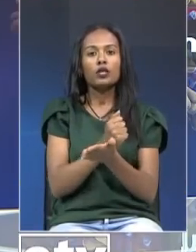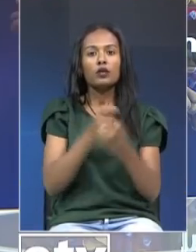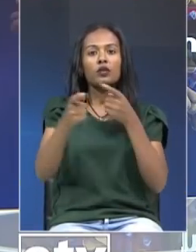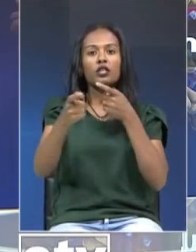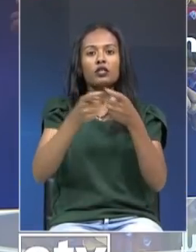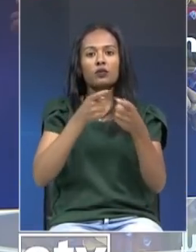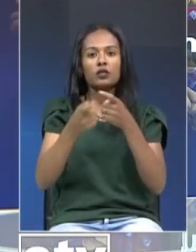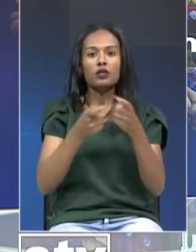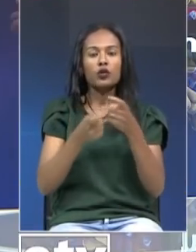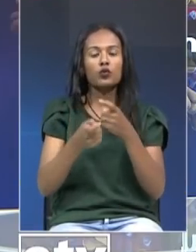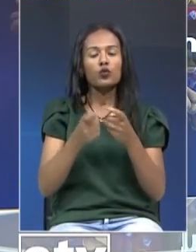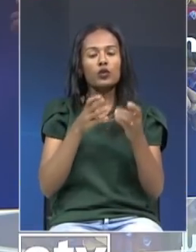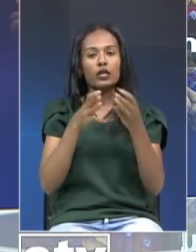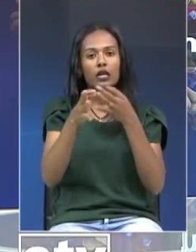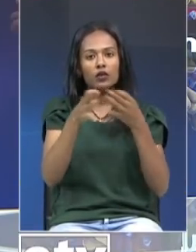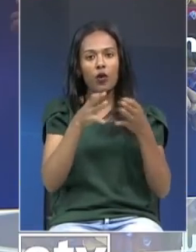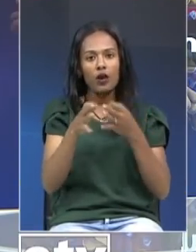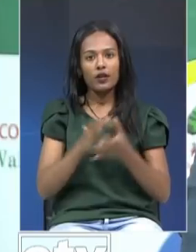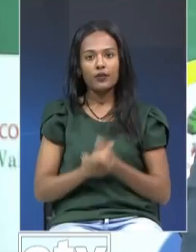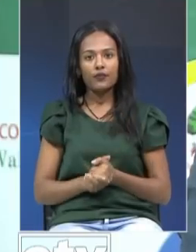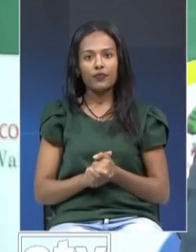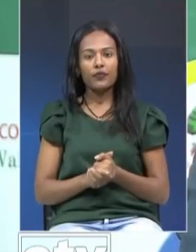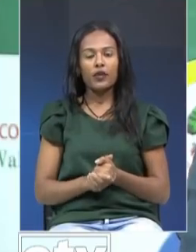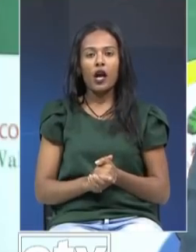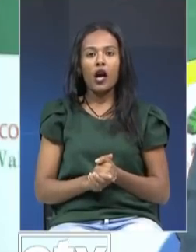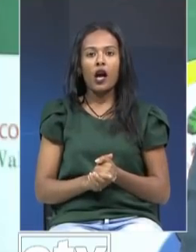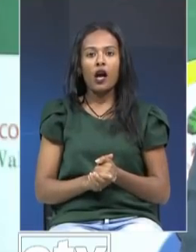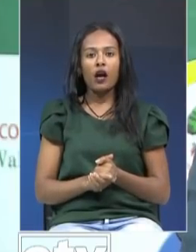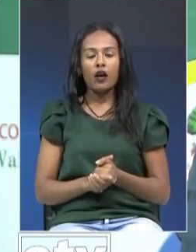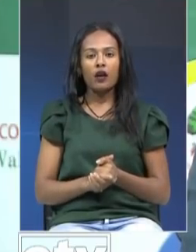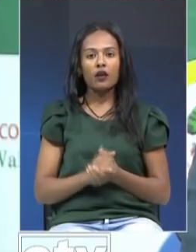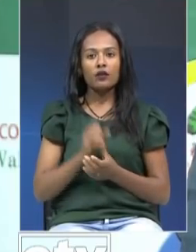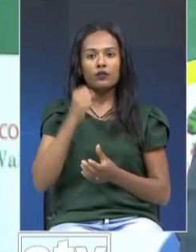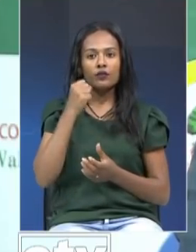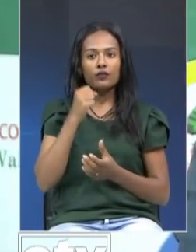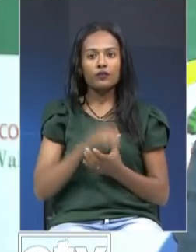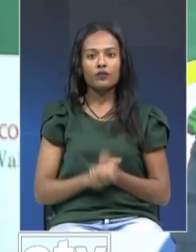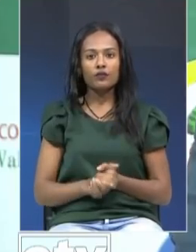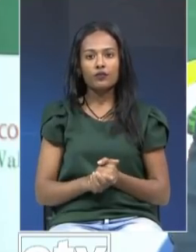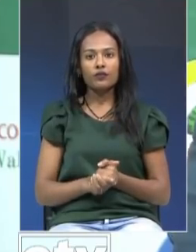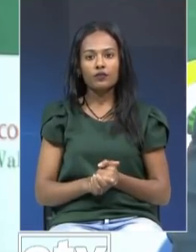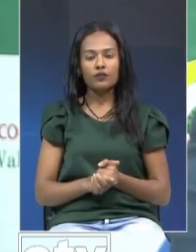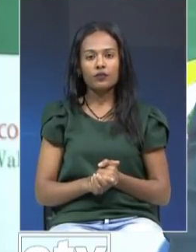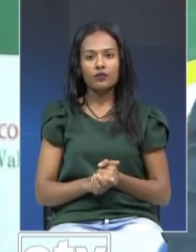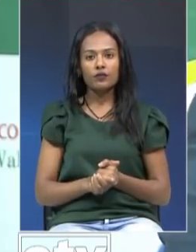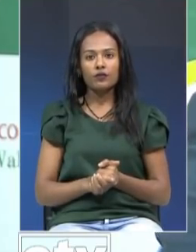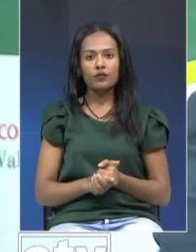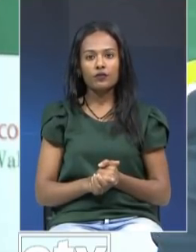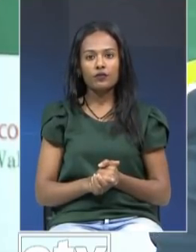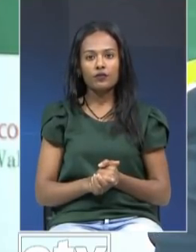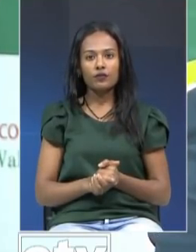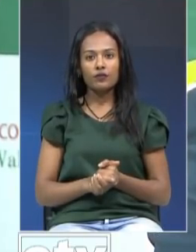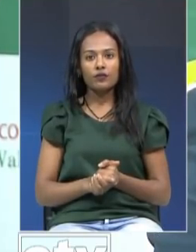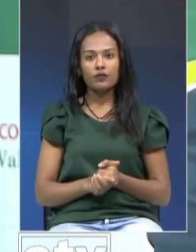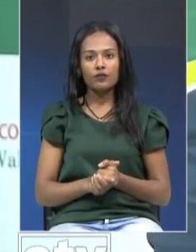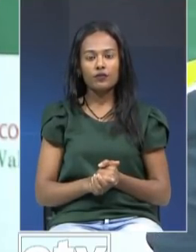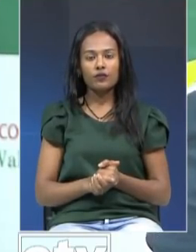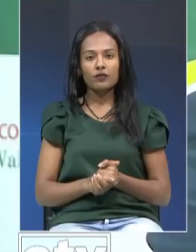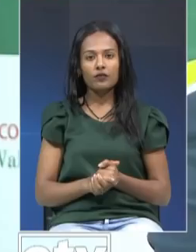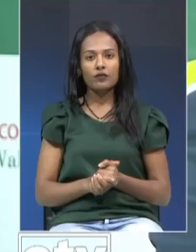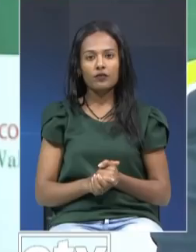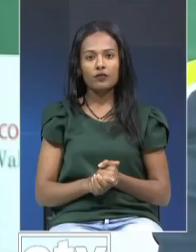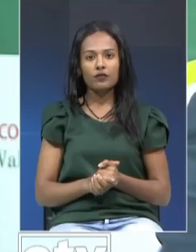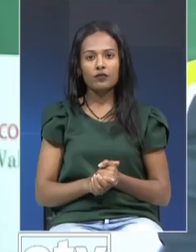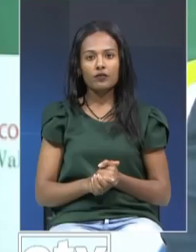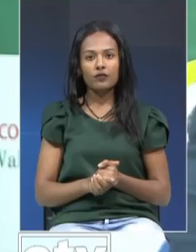መስተዳድሩ አክለው ገልጸዋል። አካታ በርባደበት ከለቲና ከካመት ራውተማንጅሩ ኢሰከነ ሞቱማና ኦሮሚያ ማንቦደ